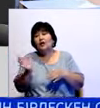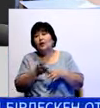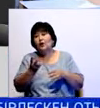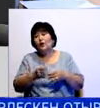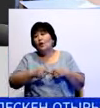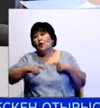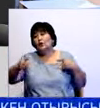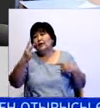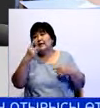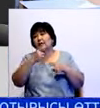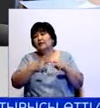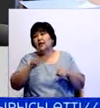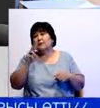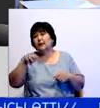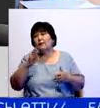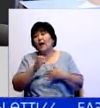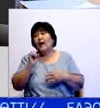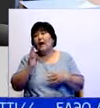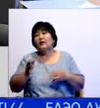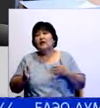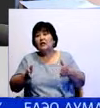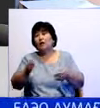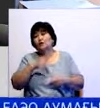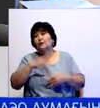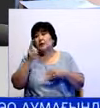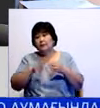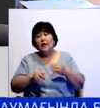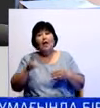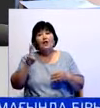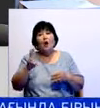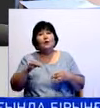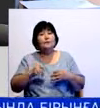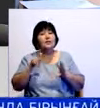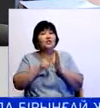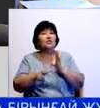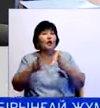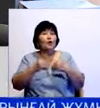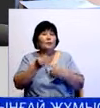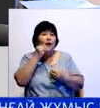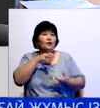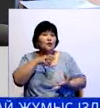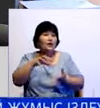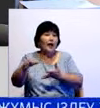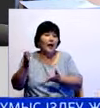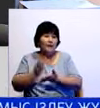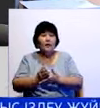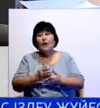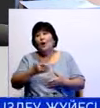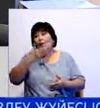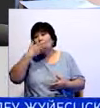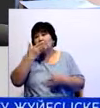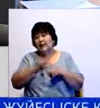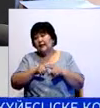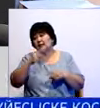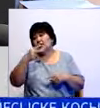үшін ұзындығы 2,5 шақырым болатын арық салу жұмысын бітірдік. Наурыз мейрамында 70 отбасын азық-түлікпен қамтыдық. Ораза